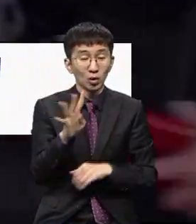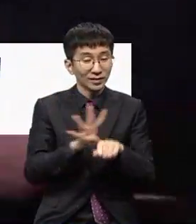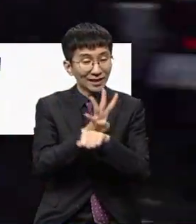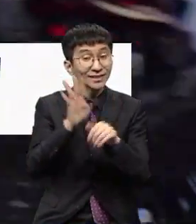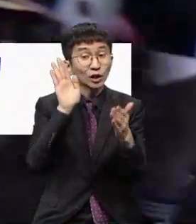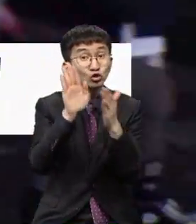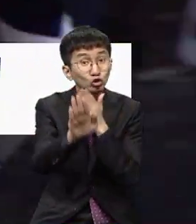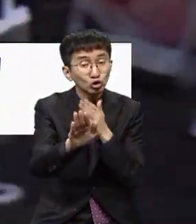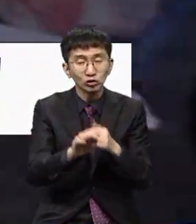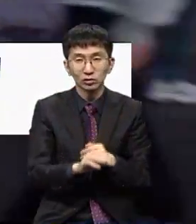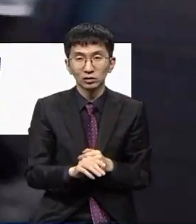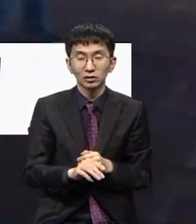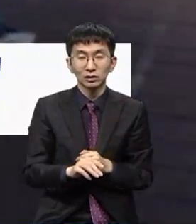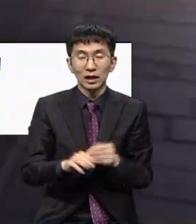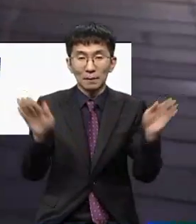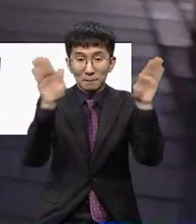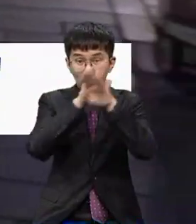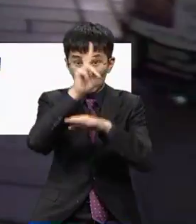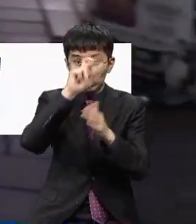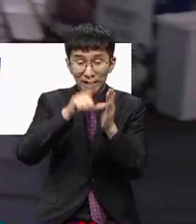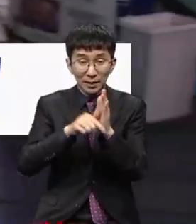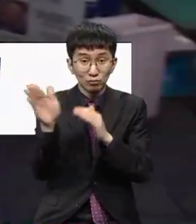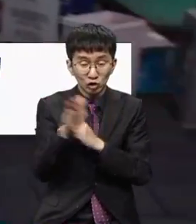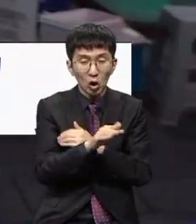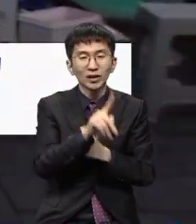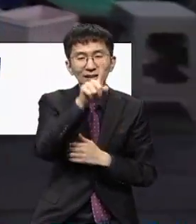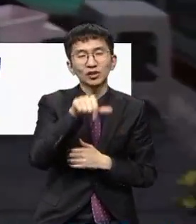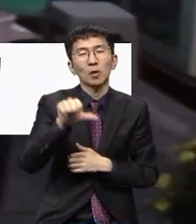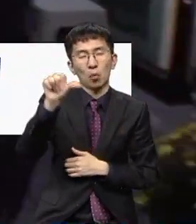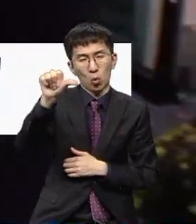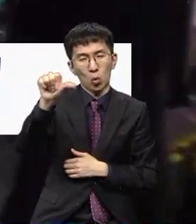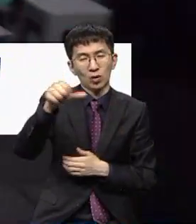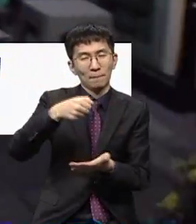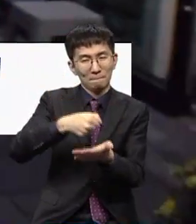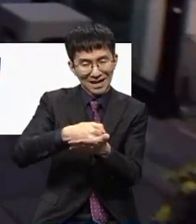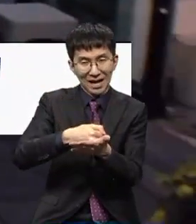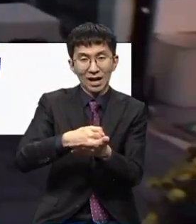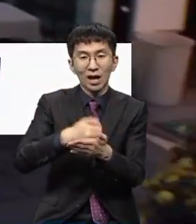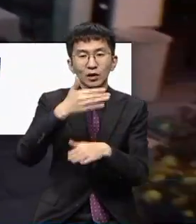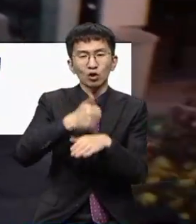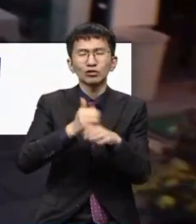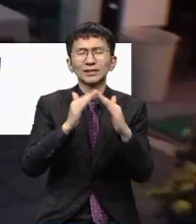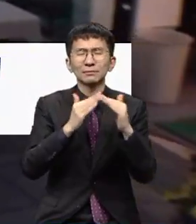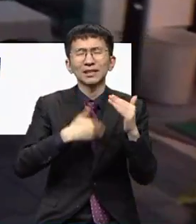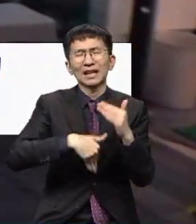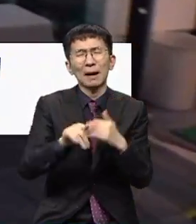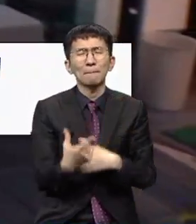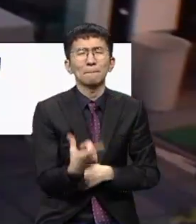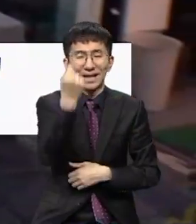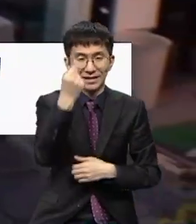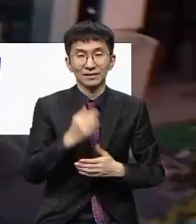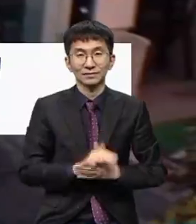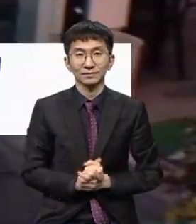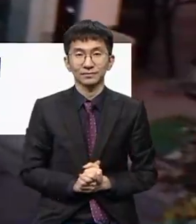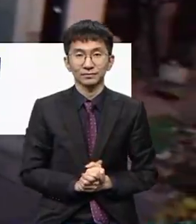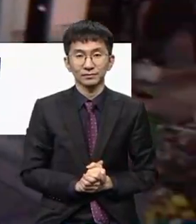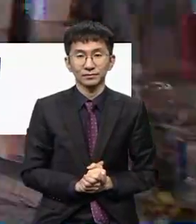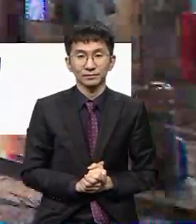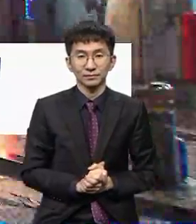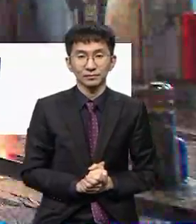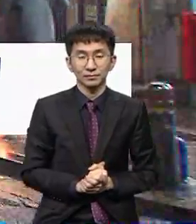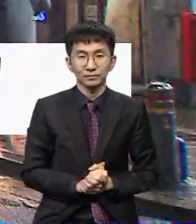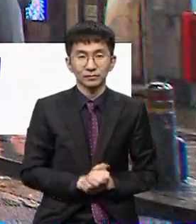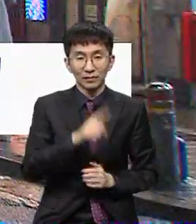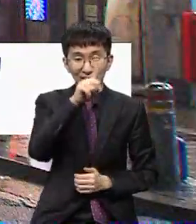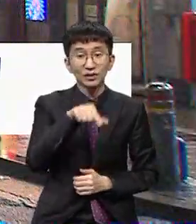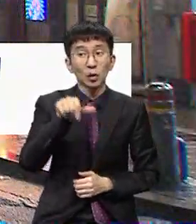뒤죠. 내일 0시부터는 강화된 사회적 거리두기가 적용되면서 모두들 귀가를 좀 서두르고 있는 걸로 보입니다. 강화된